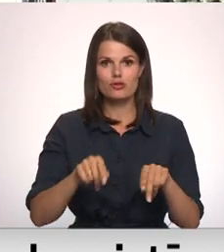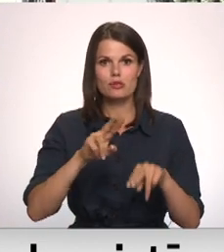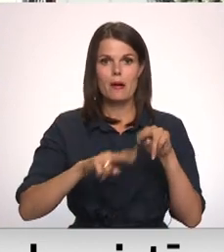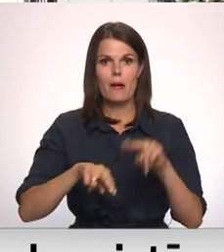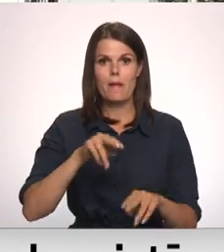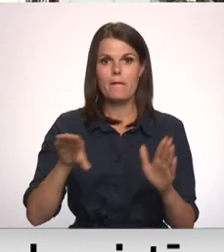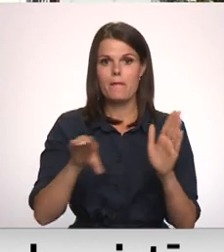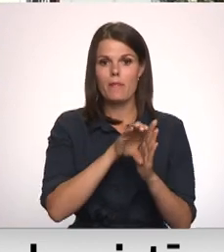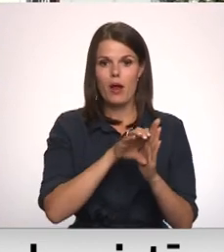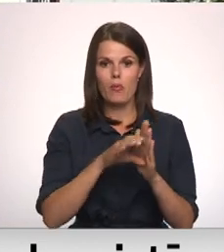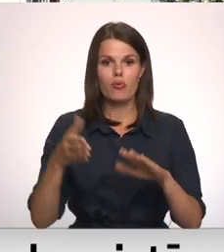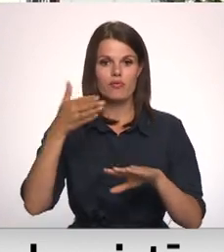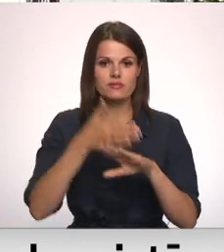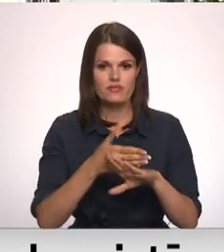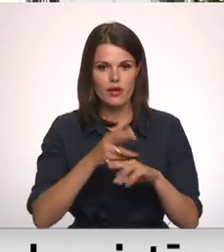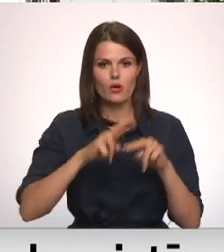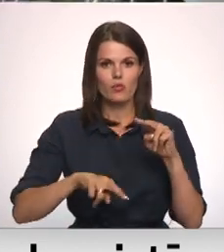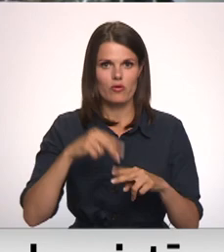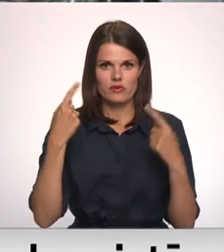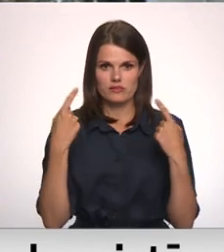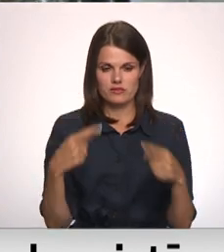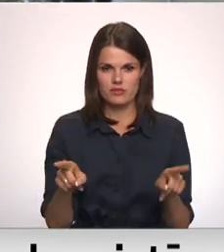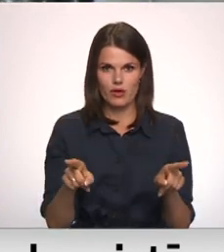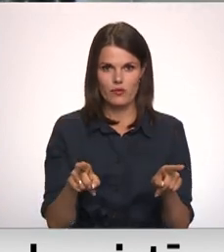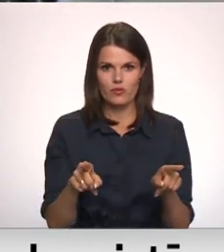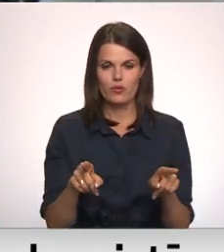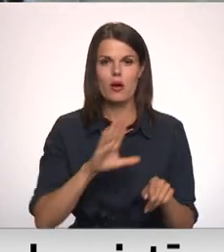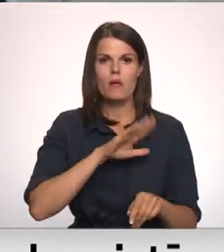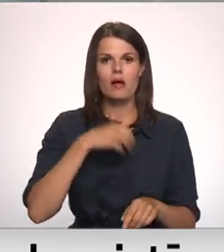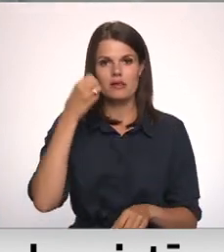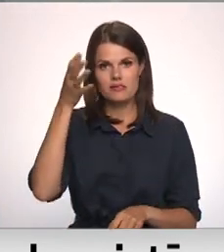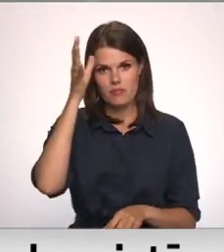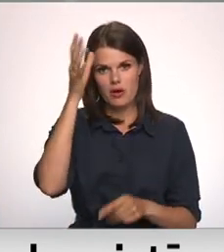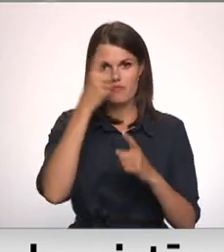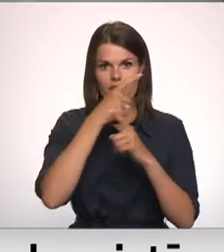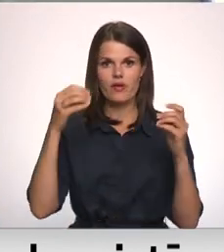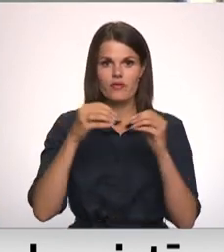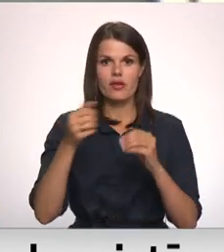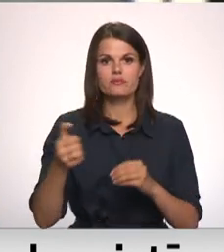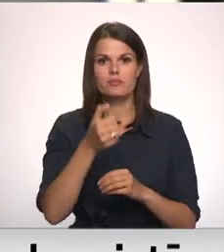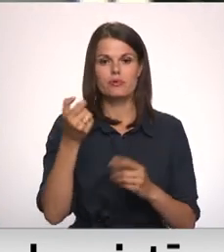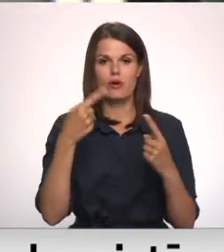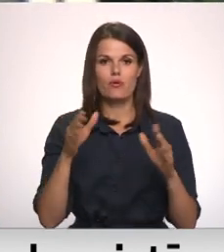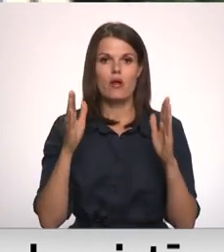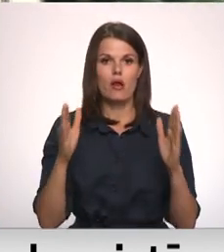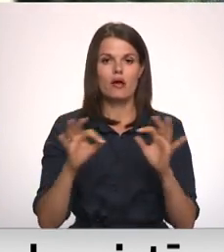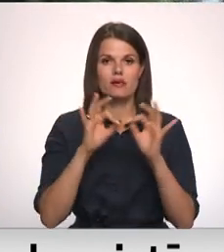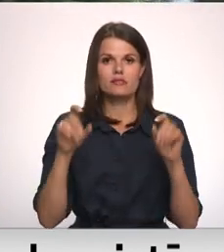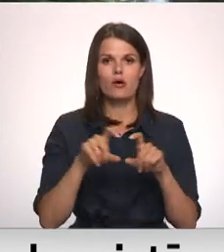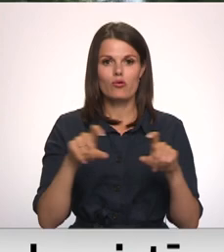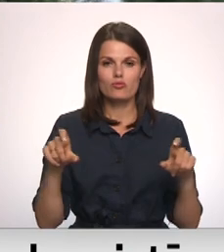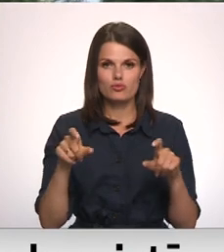vietā izveidot citu piebūvi. Pēc izglītības pārvaldes datiem 10 gadu laikā Pļavniekkalna sākuma